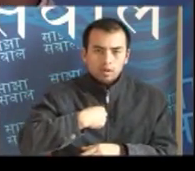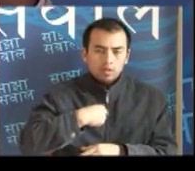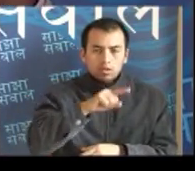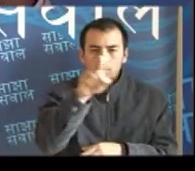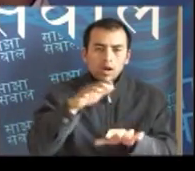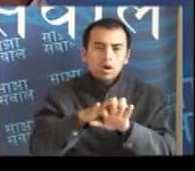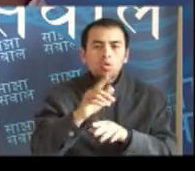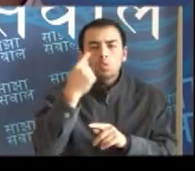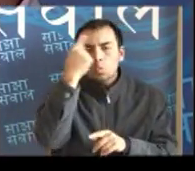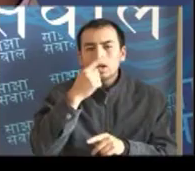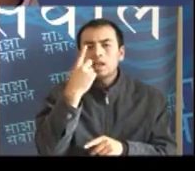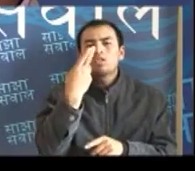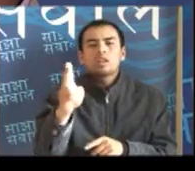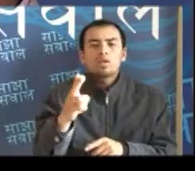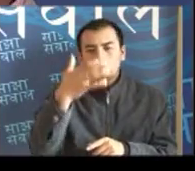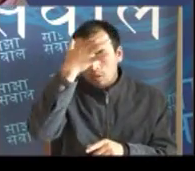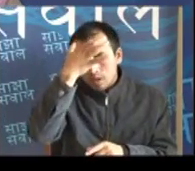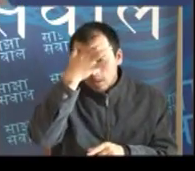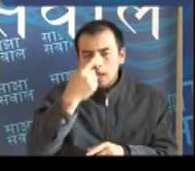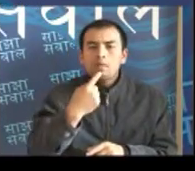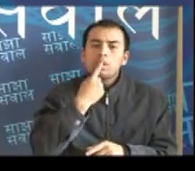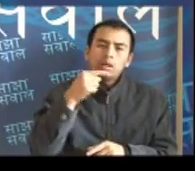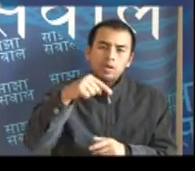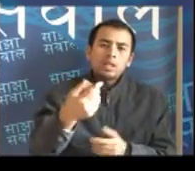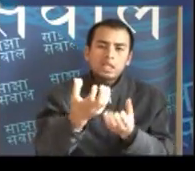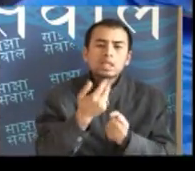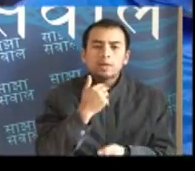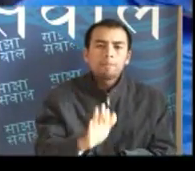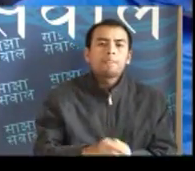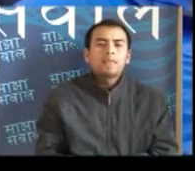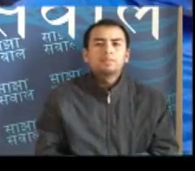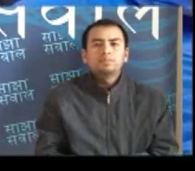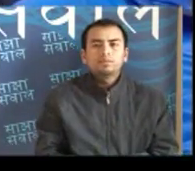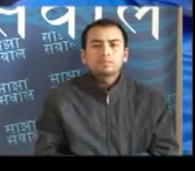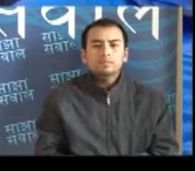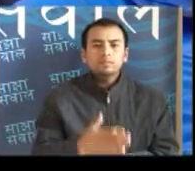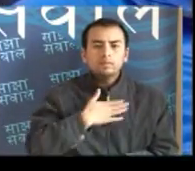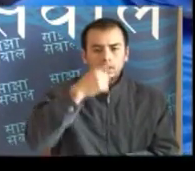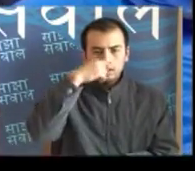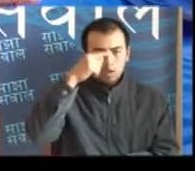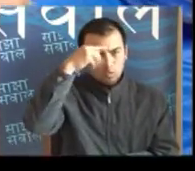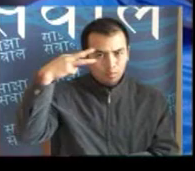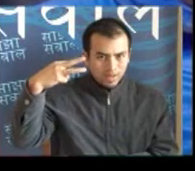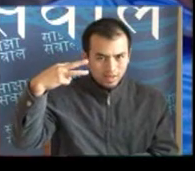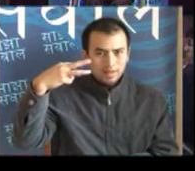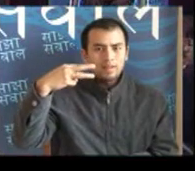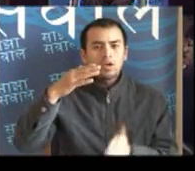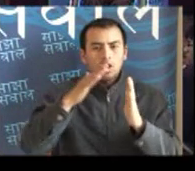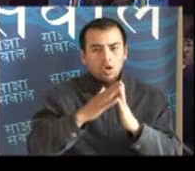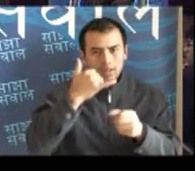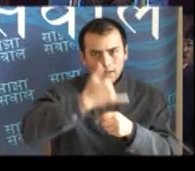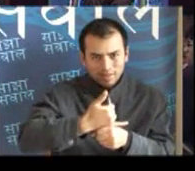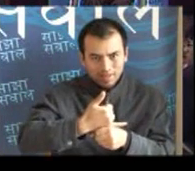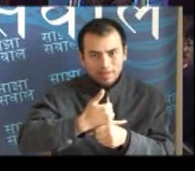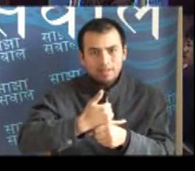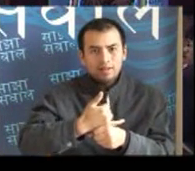कोही एकजनाको प्रतिक्रिया, समस्या अथवा भनाइ यहाँनिर लिन चाहन्छु। मेरो नाम कुलप्रसाद भट्टराई, घर मेरो